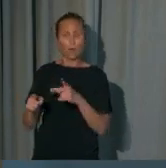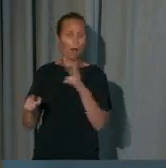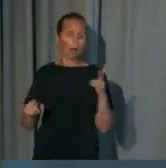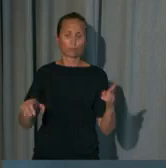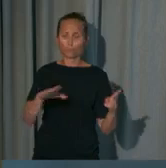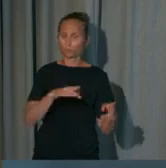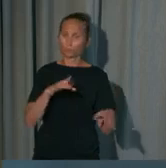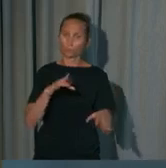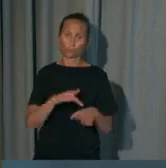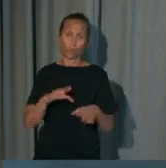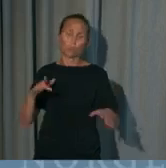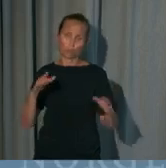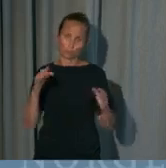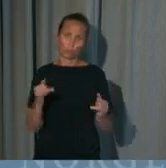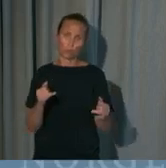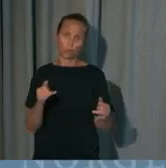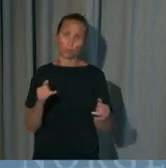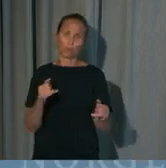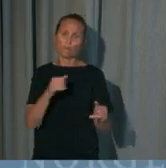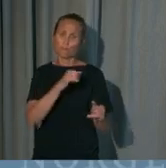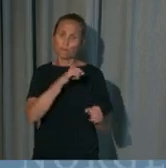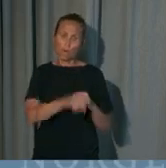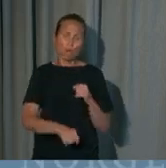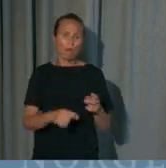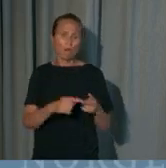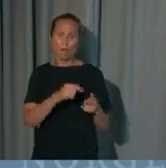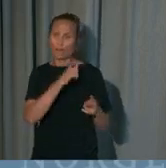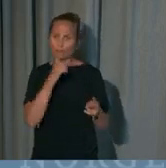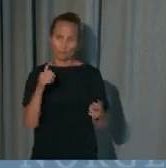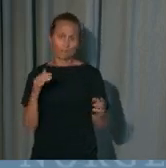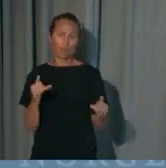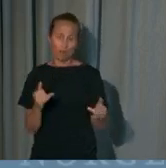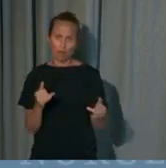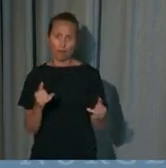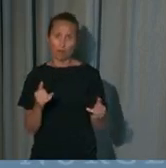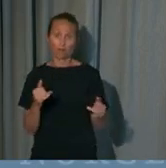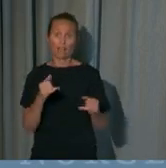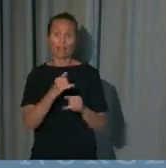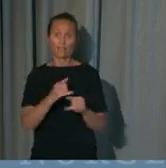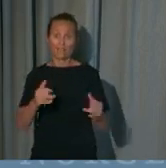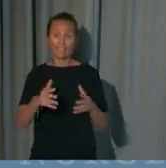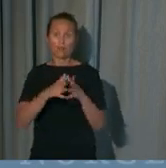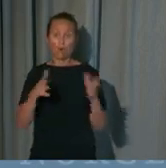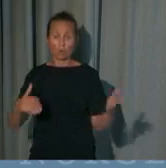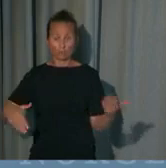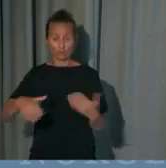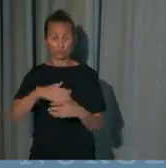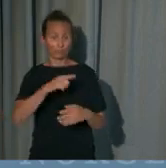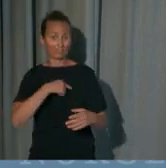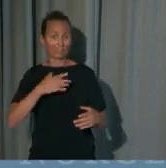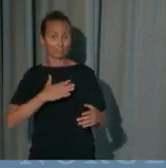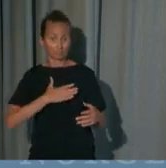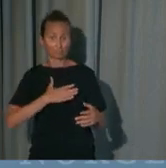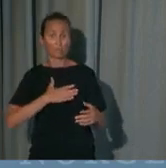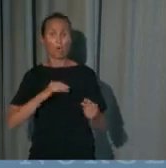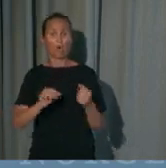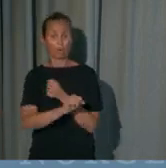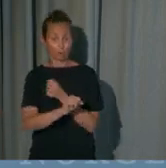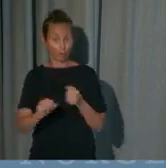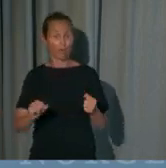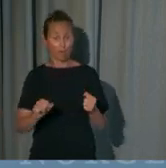er sårbar for vold og ekstremisme. At det frie åpne samfunnet som vi holder så høyt og som vi skal